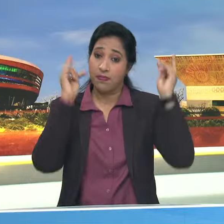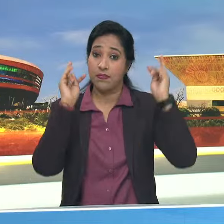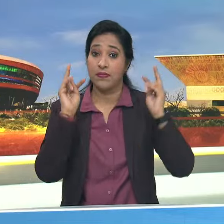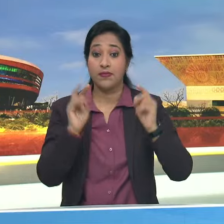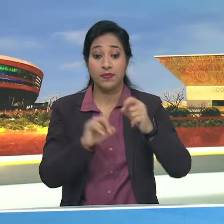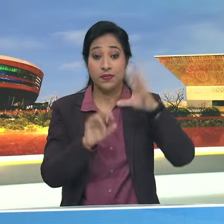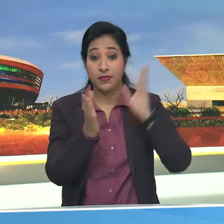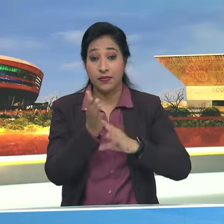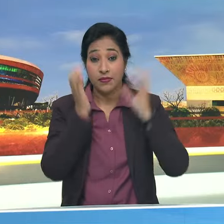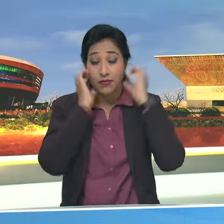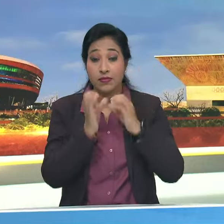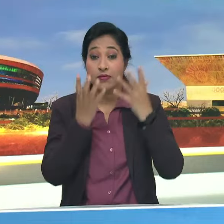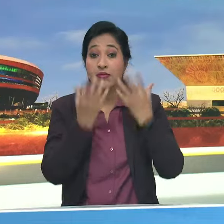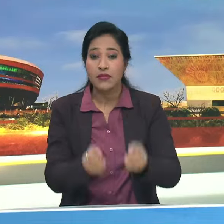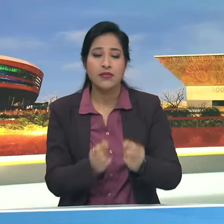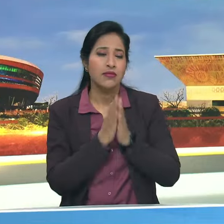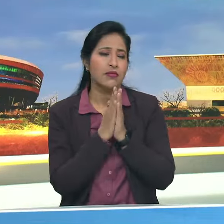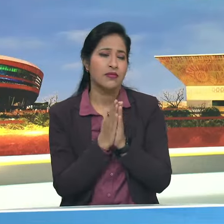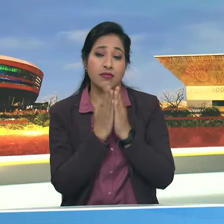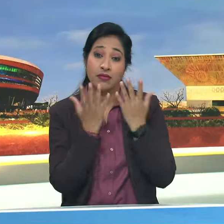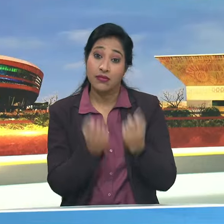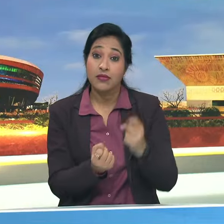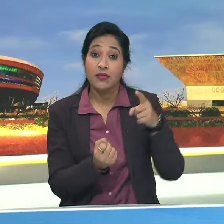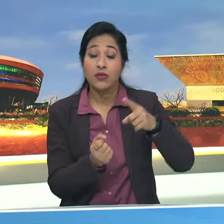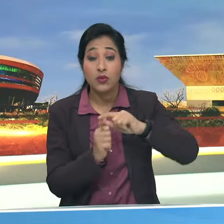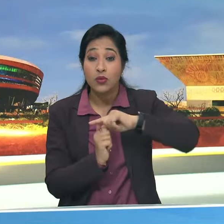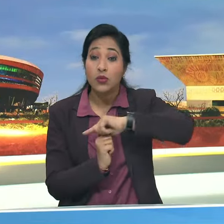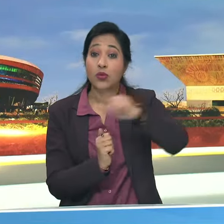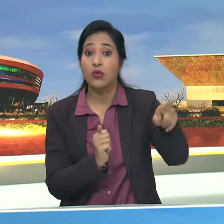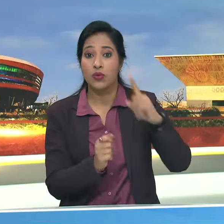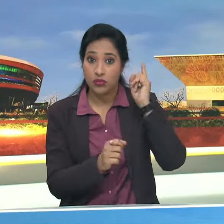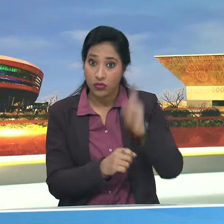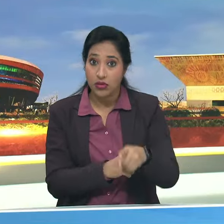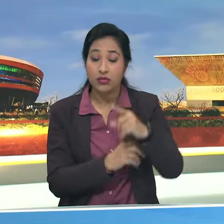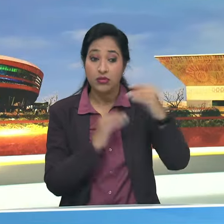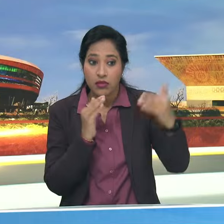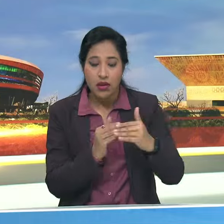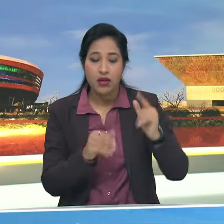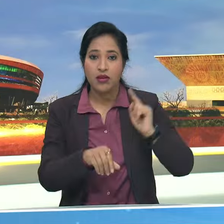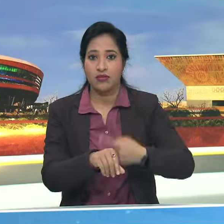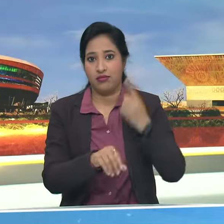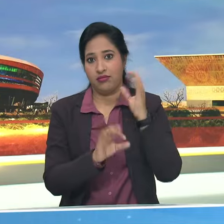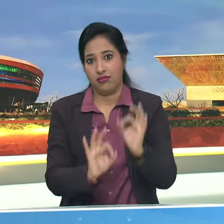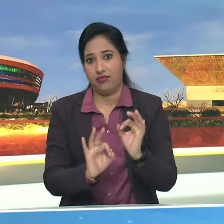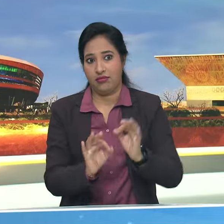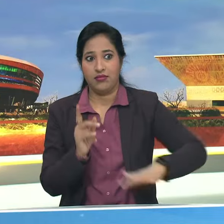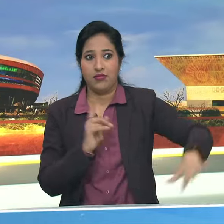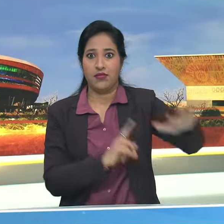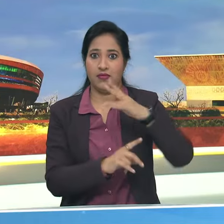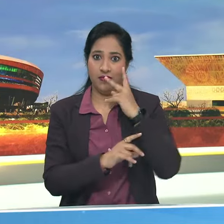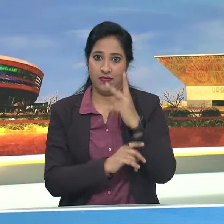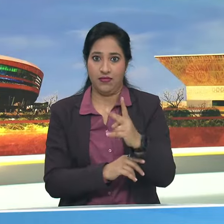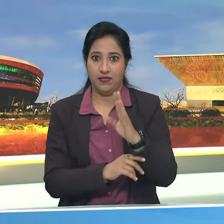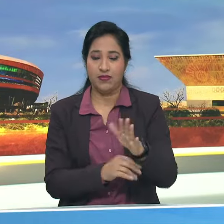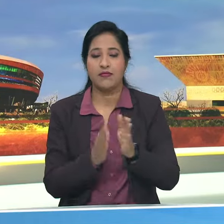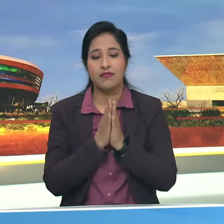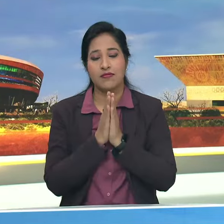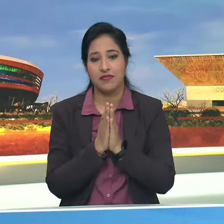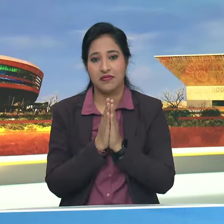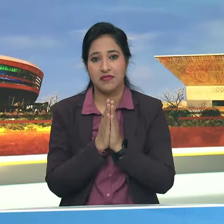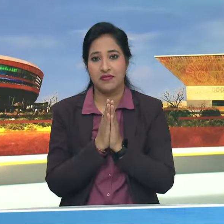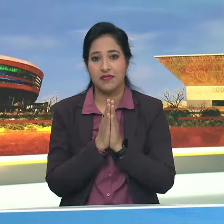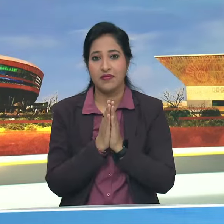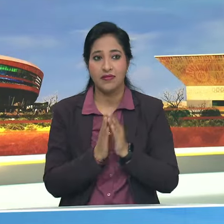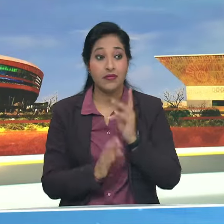प्रधानमंत्री से ये विनम्रता कर रहा हूँ, सबको ये मिलना है, ऐसा मौका मिलना, सभी लोगों को ये करना है, प्रणाम।